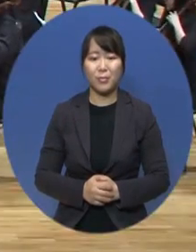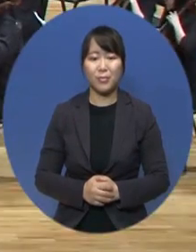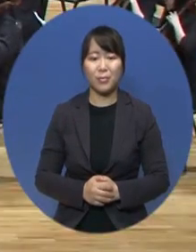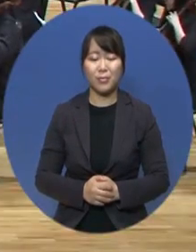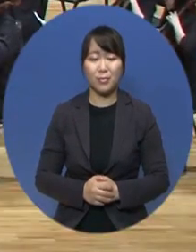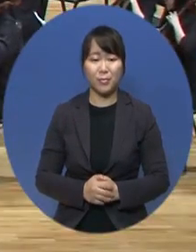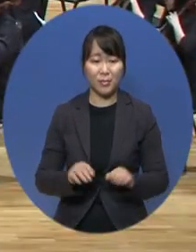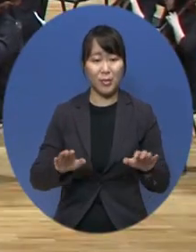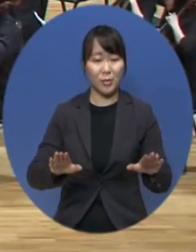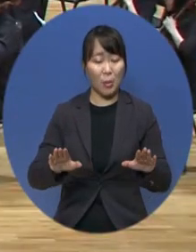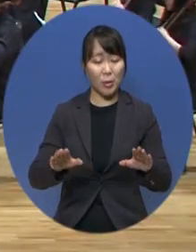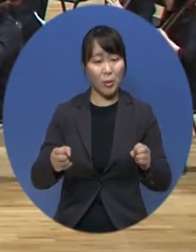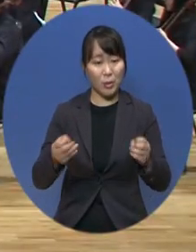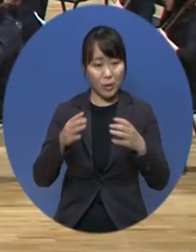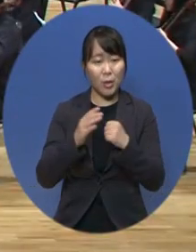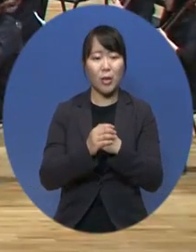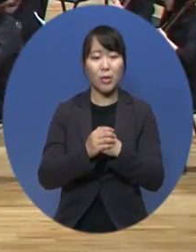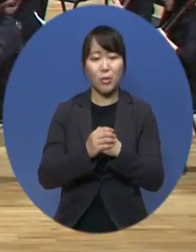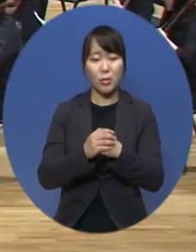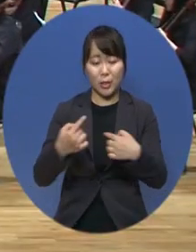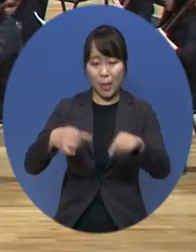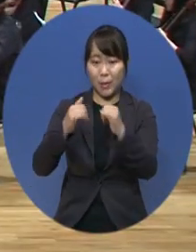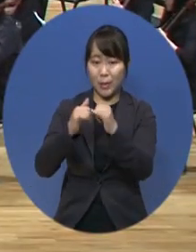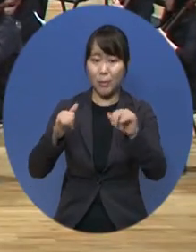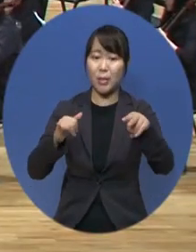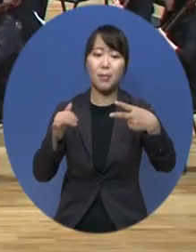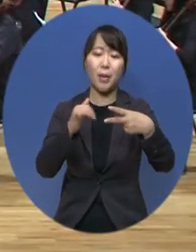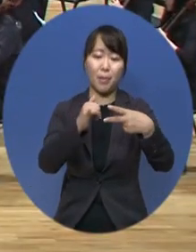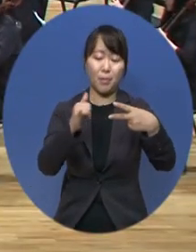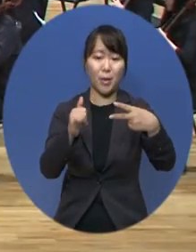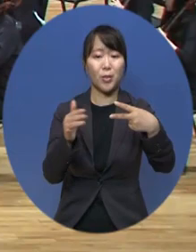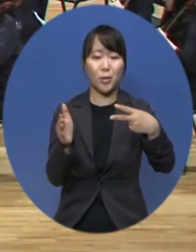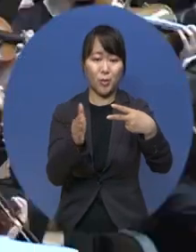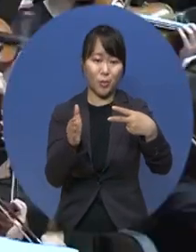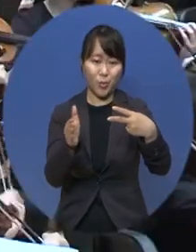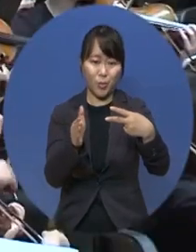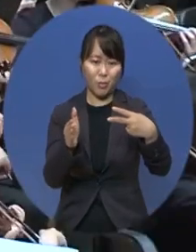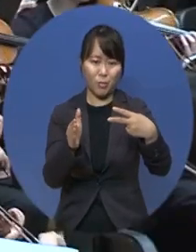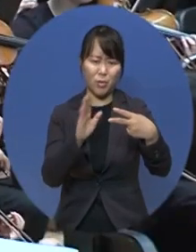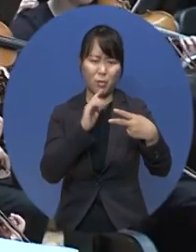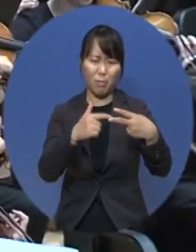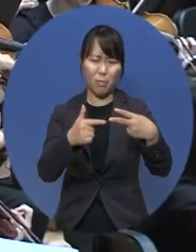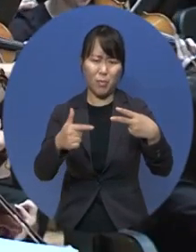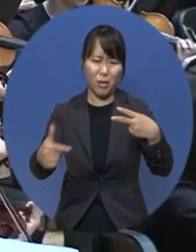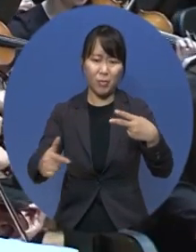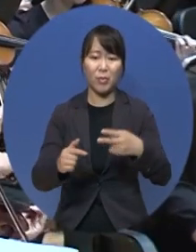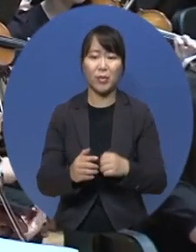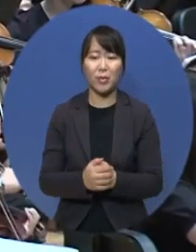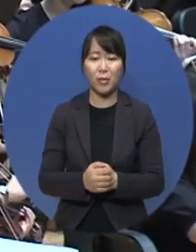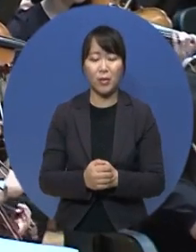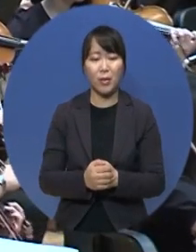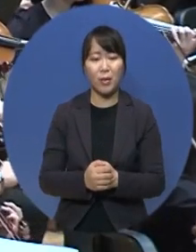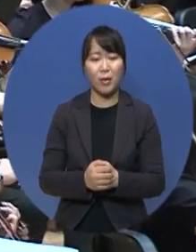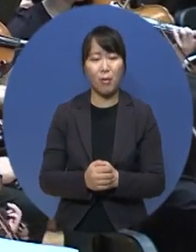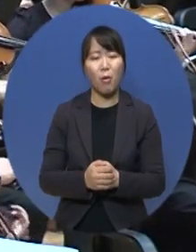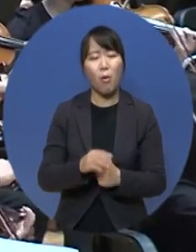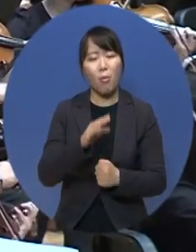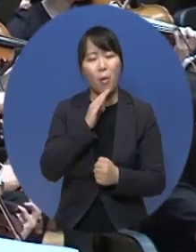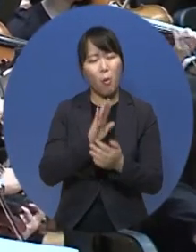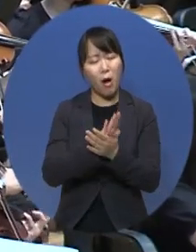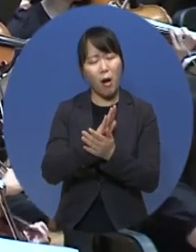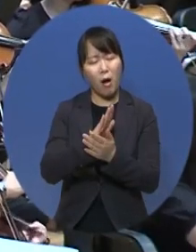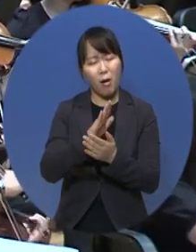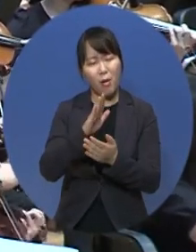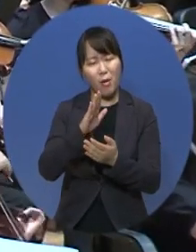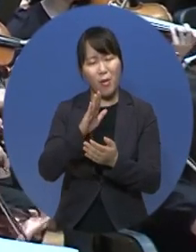이번 갈라 콘서트는 출연진만 200여 명에 달하는 대형 무대로서 화려하고 풍성한